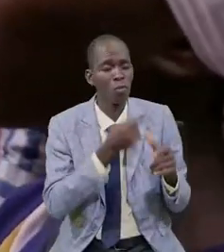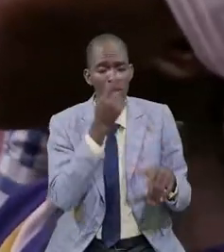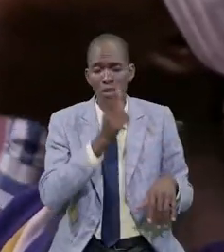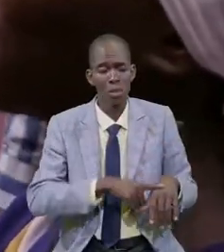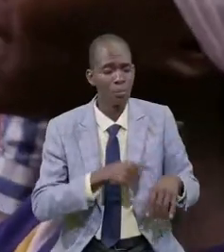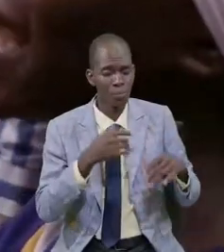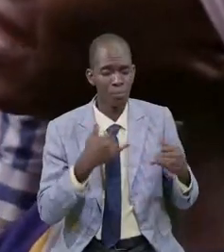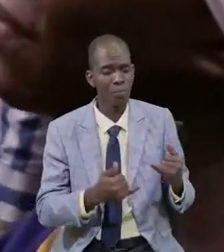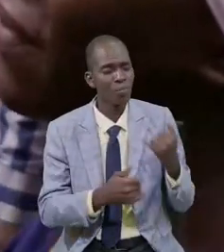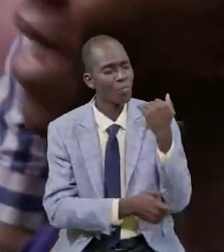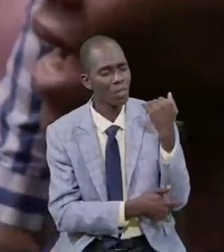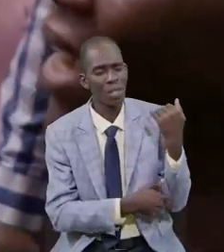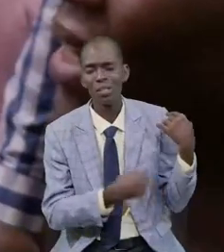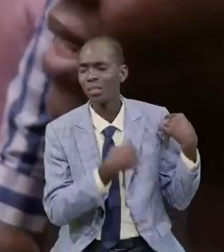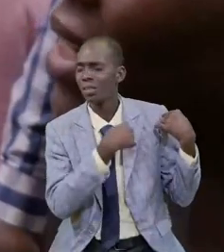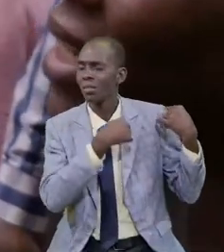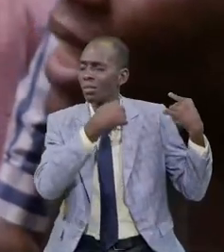passées.